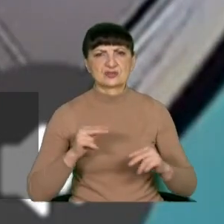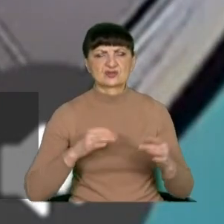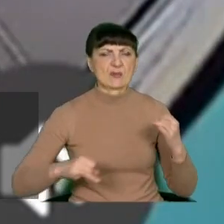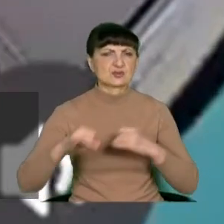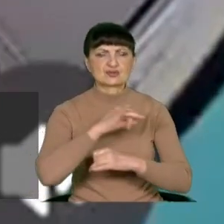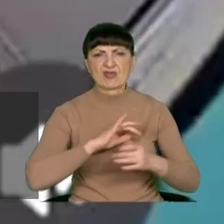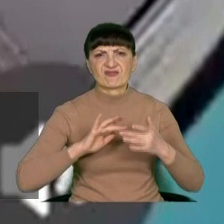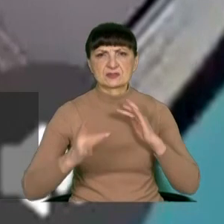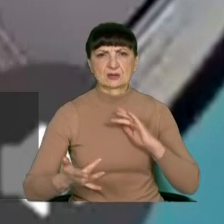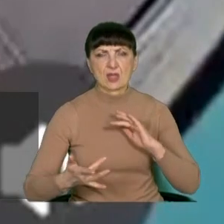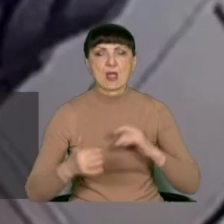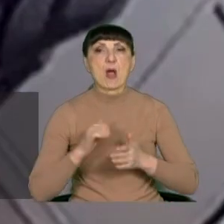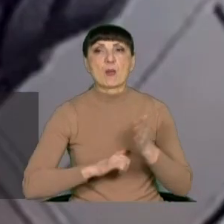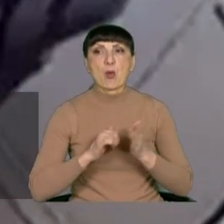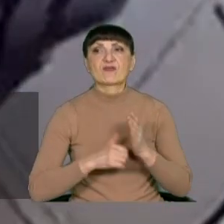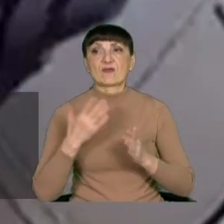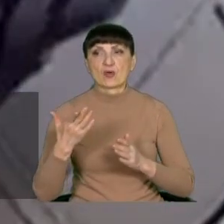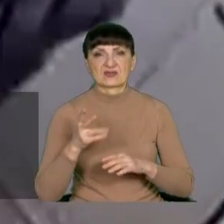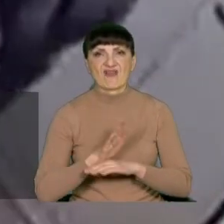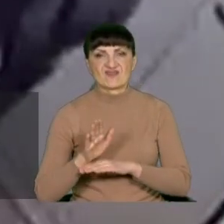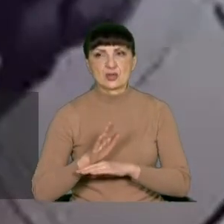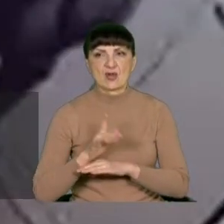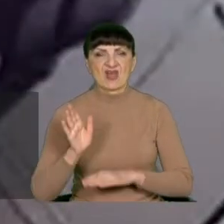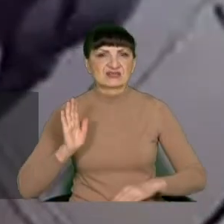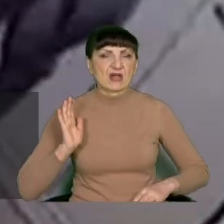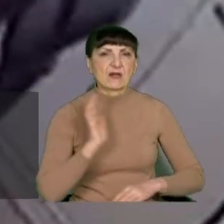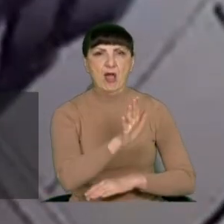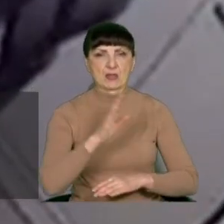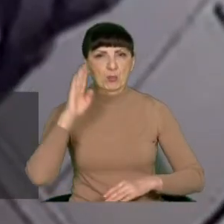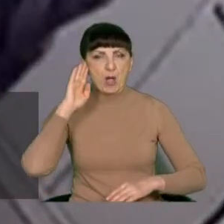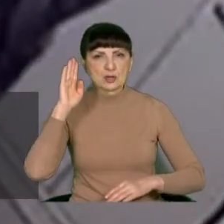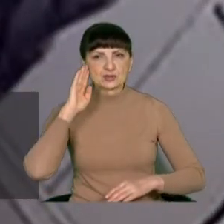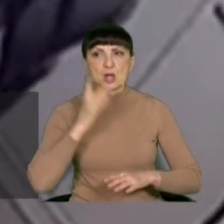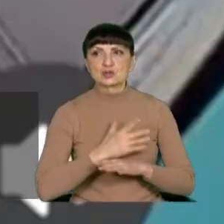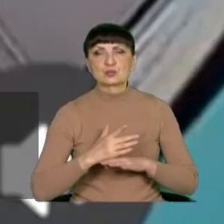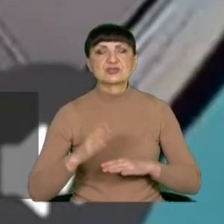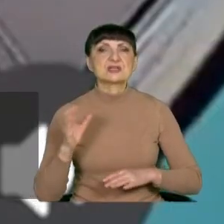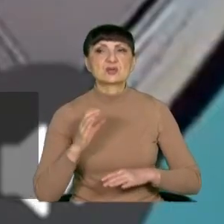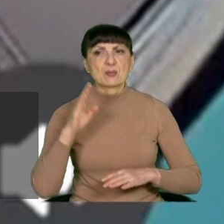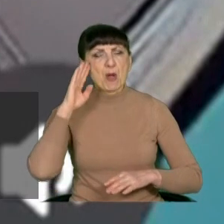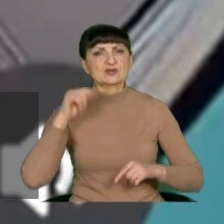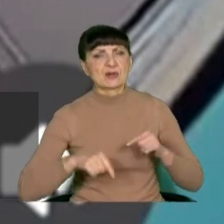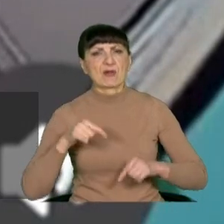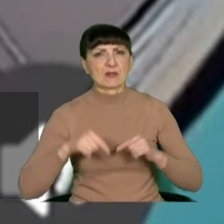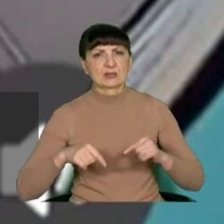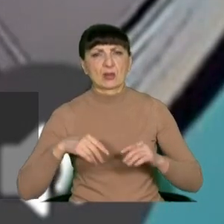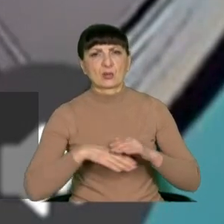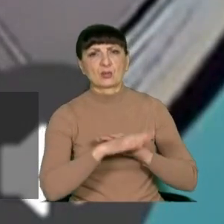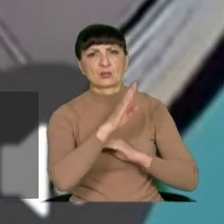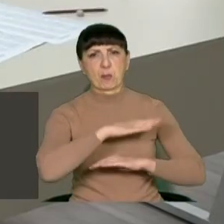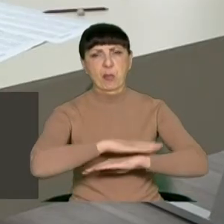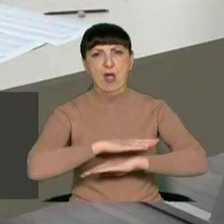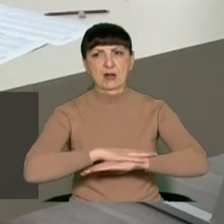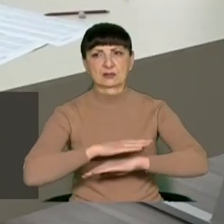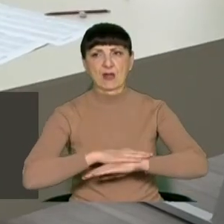пользователи соцсетей. Поводом послужило вот это видео, на котором она толкает своего ученика. Спустя пару секунд хромающий мальчик встает и идет к парте.